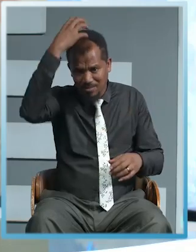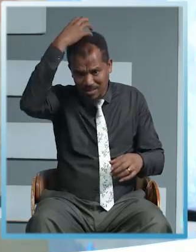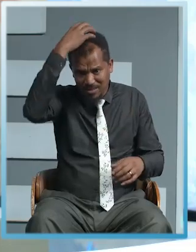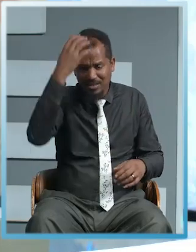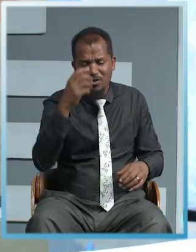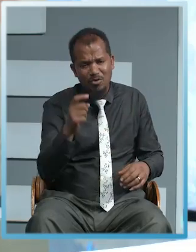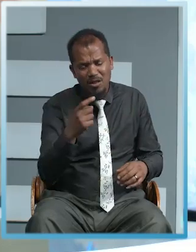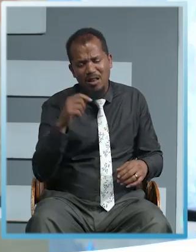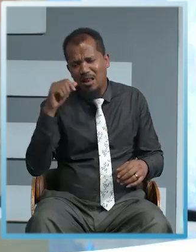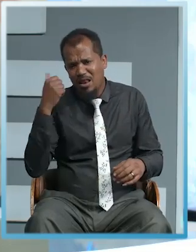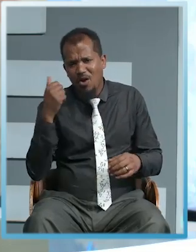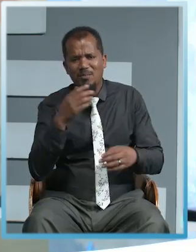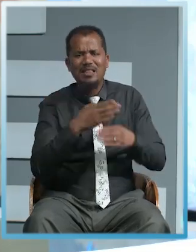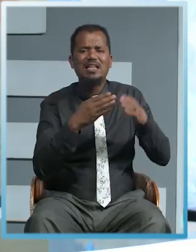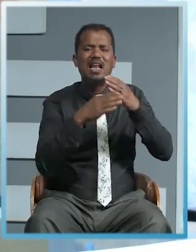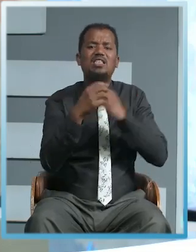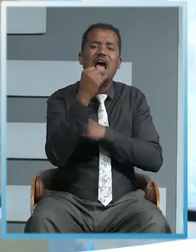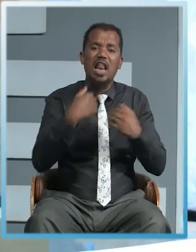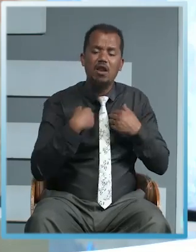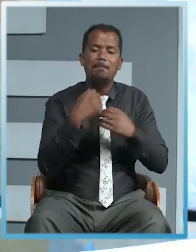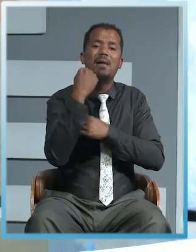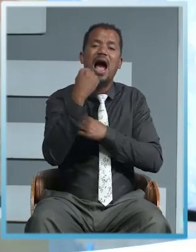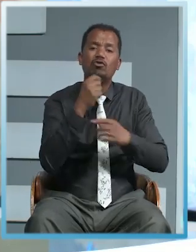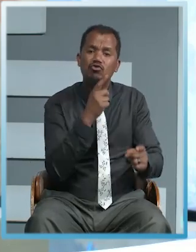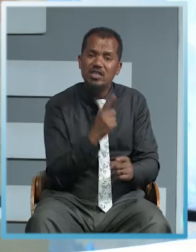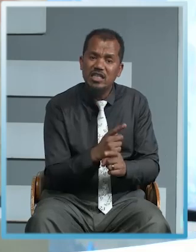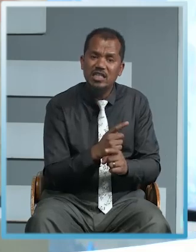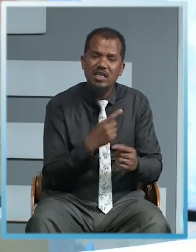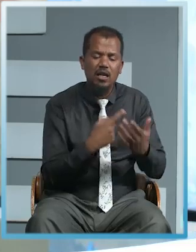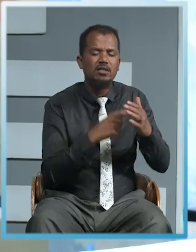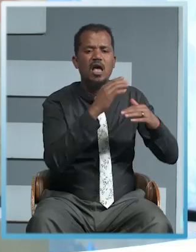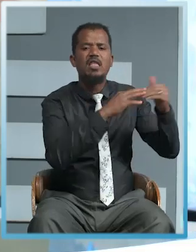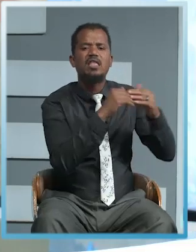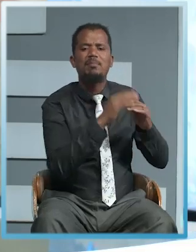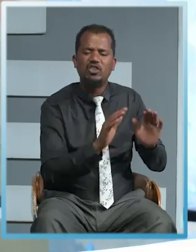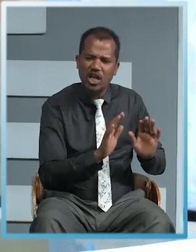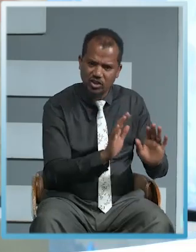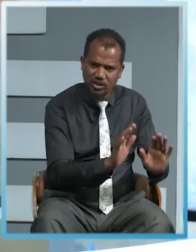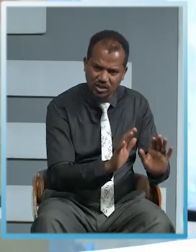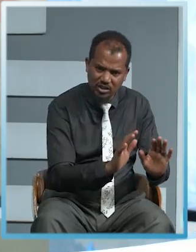መንግስትም የሆነ ሌላም የተደራጀ ኃይል ያለው በኃይሉ ልክ ለዛ ይመቻች